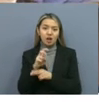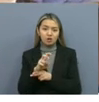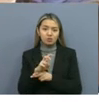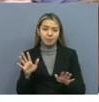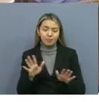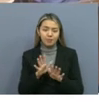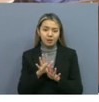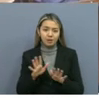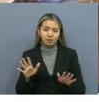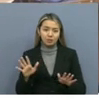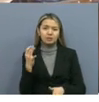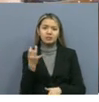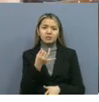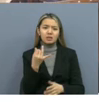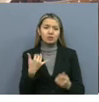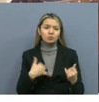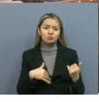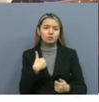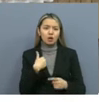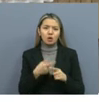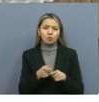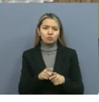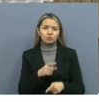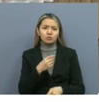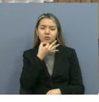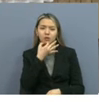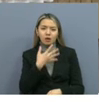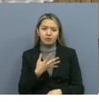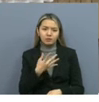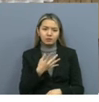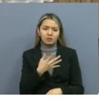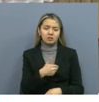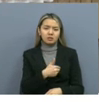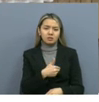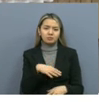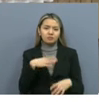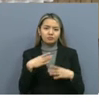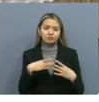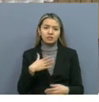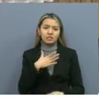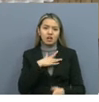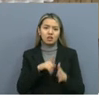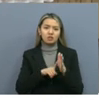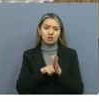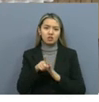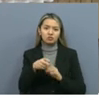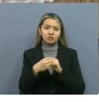Домбыраға дейін қызығушылығым өте үлкен. Домбырадан 2009 жылы